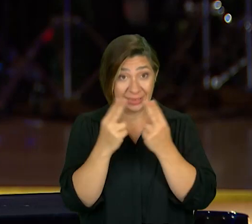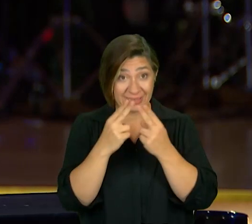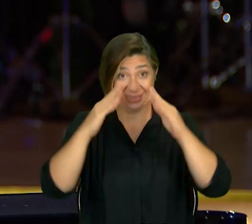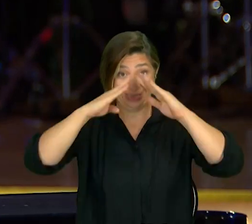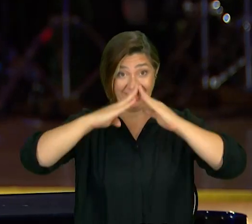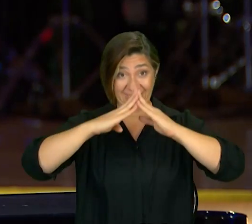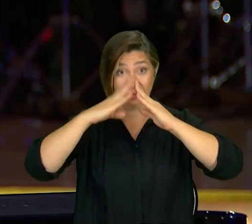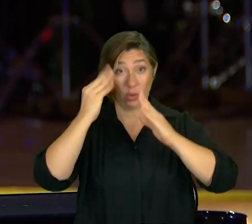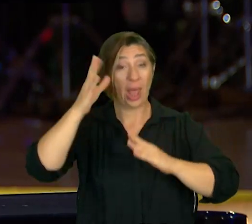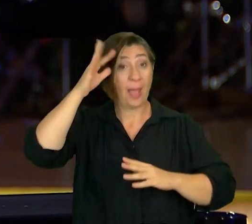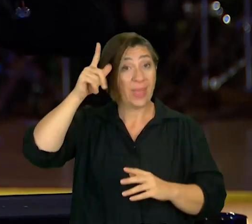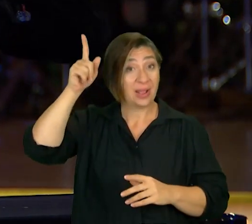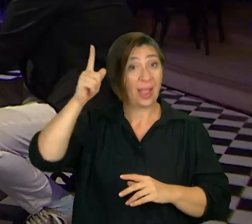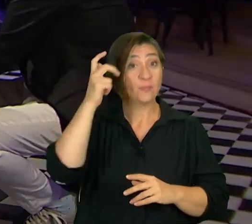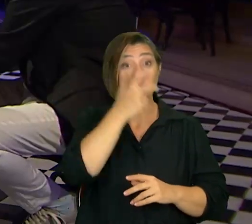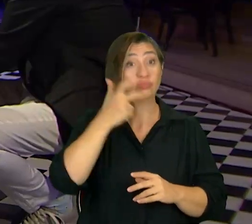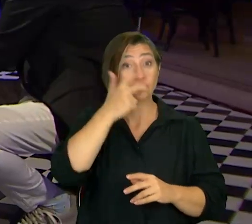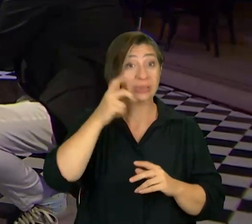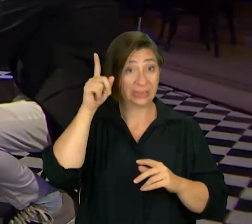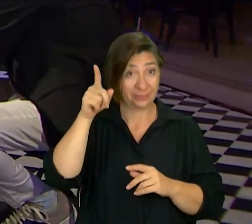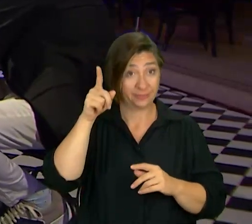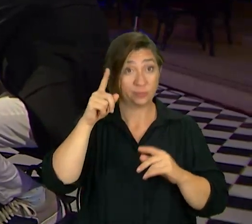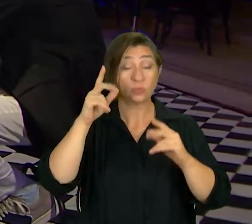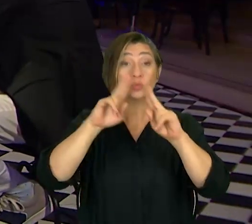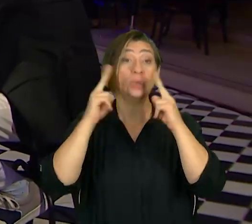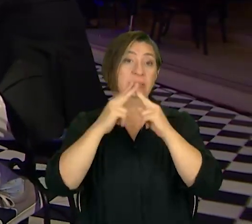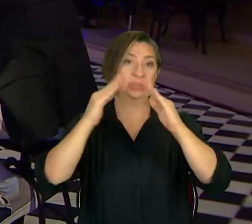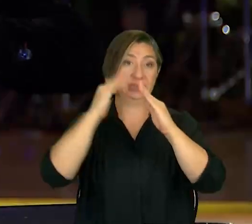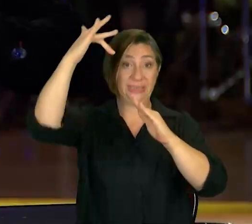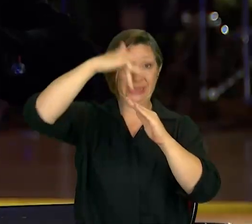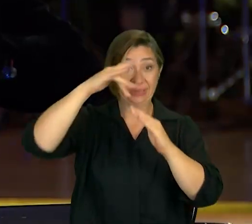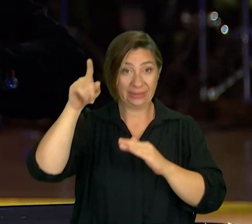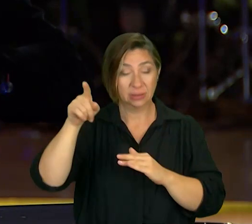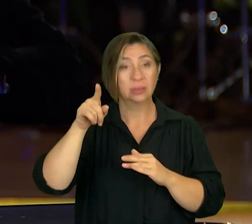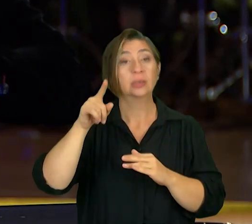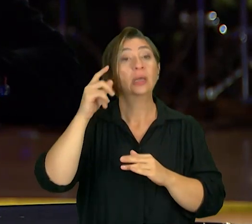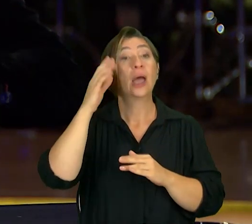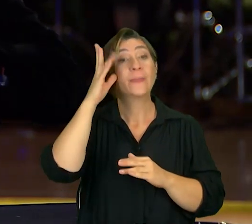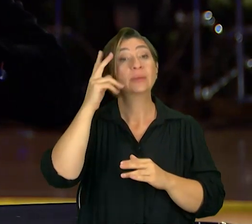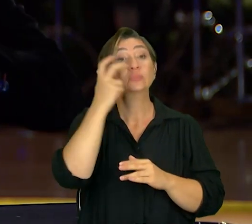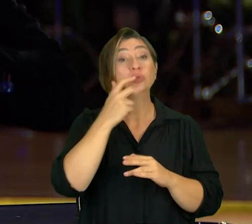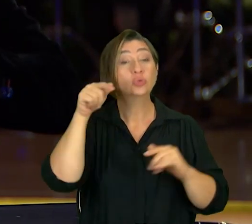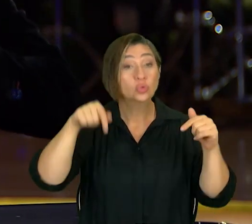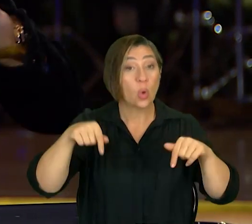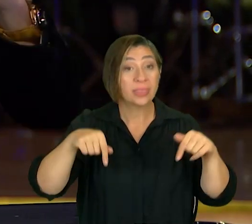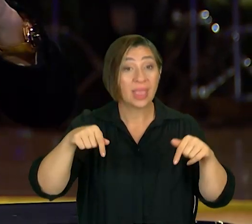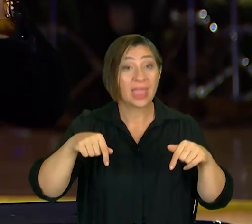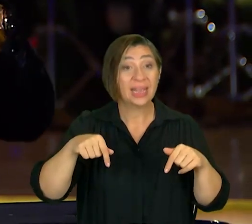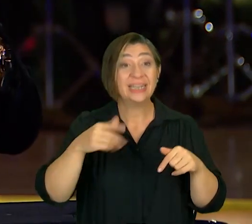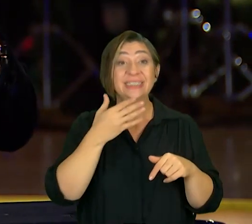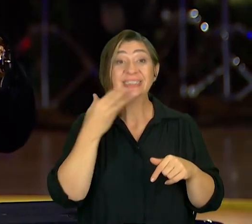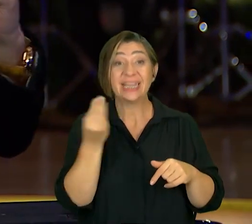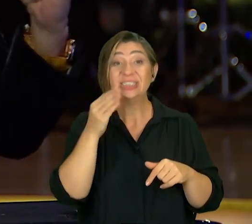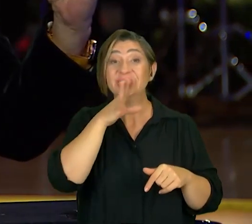Dünyanın çatısı olan Amerikan müzik endüstrisi. Dünyanın çatısı. Amerikan müzik endüstrisi şu anda